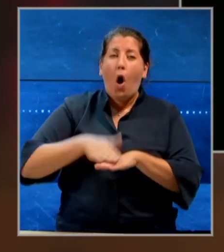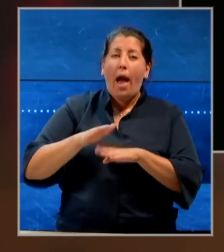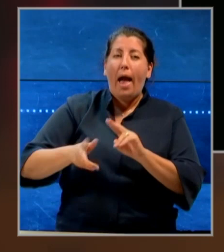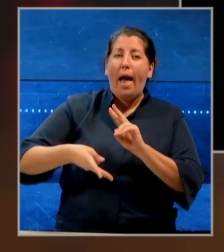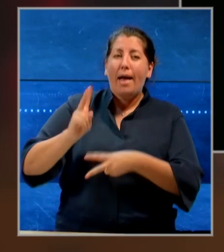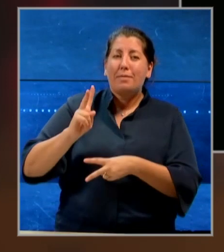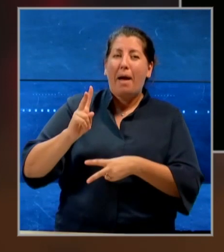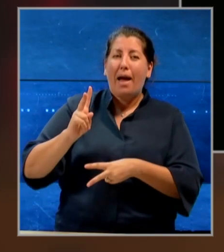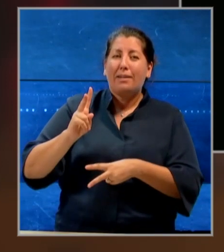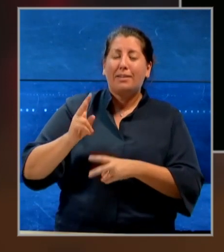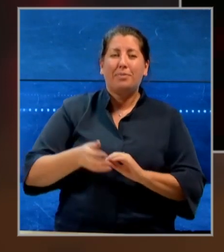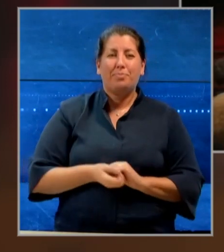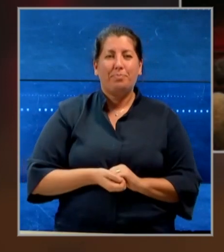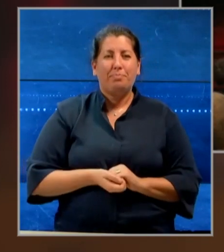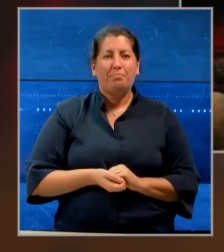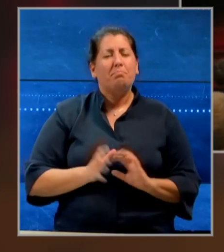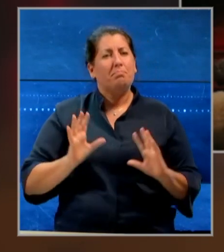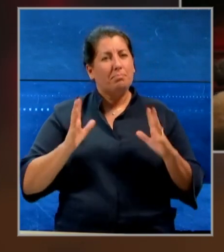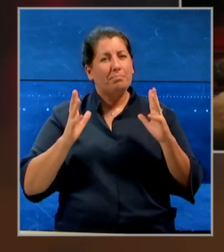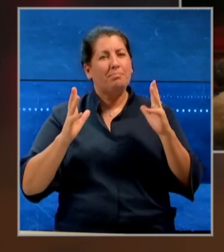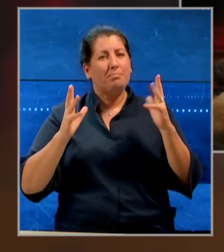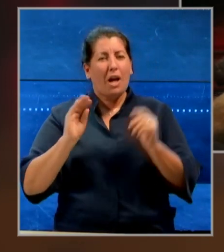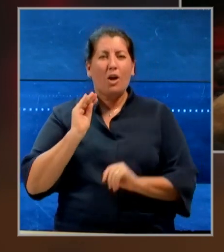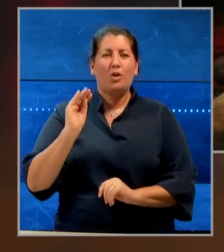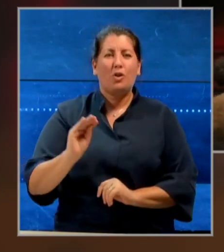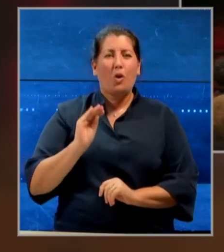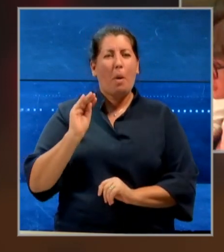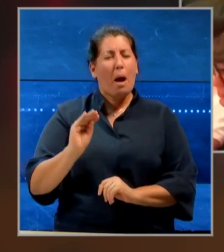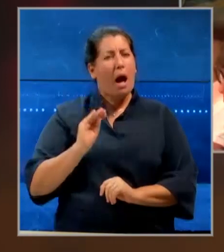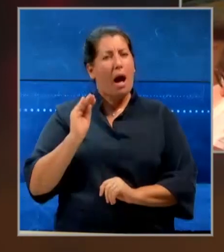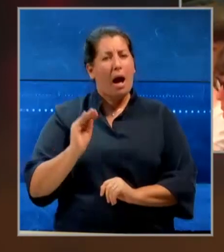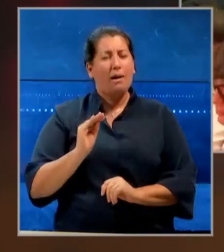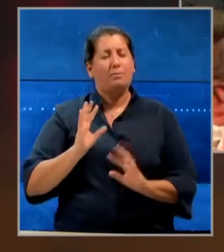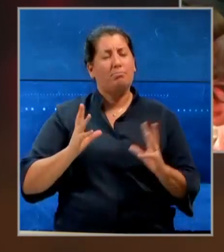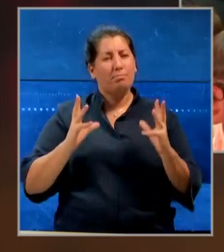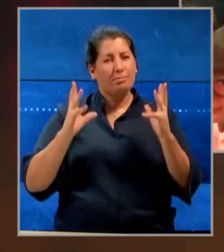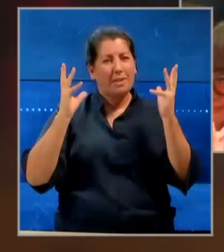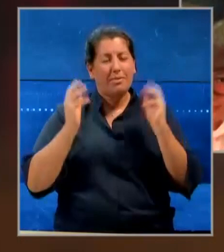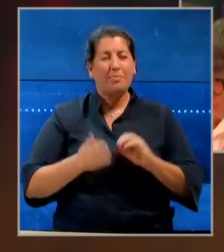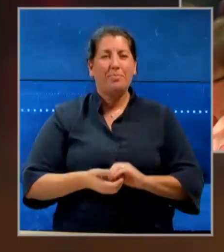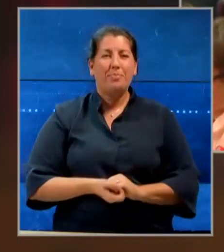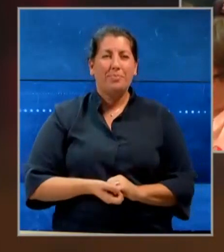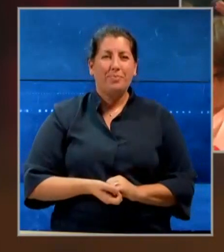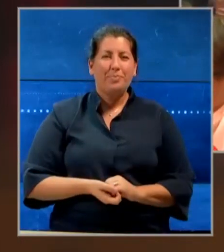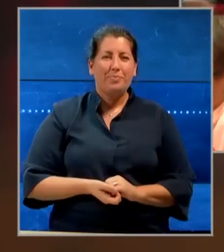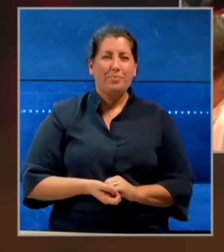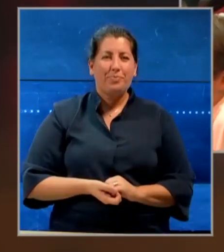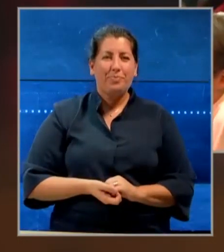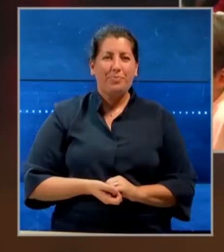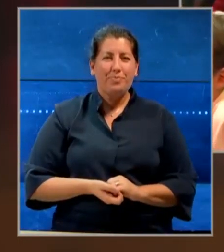bravi. Fare un applauso a tutti e due, Molto bravi, Bravi.